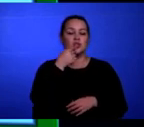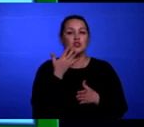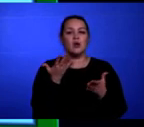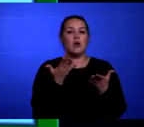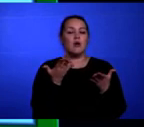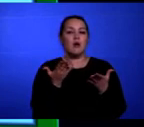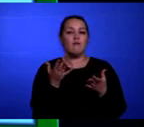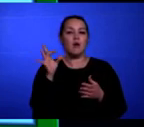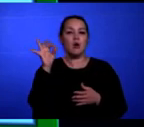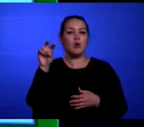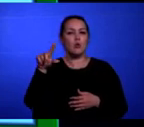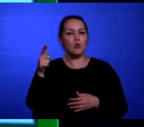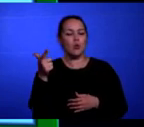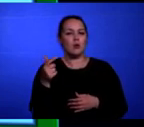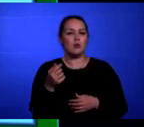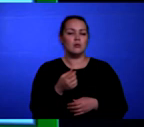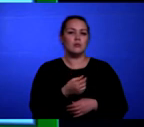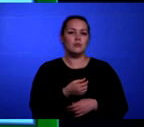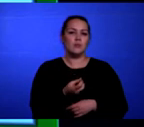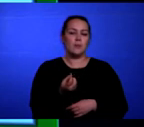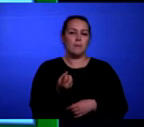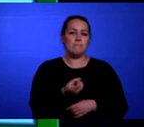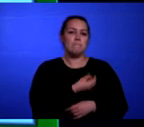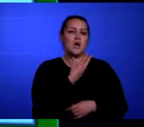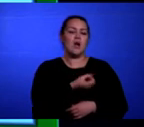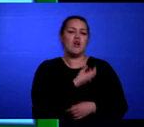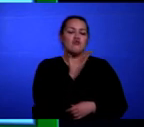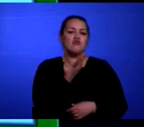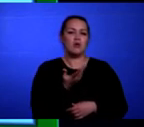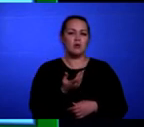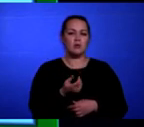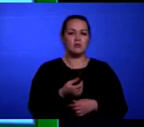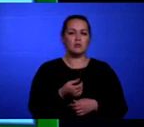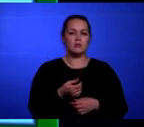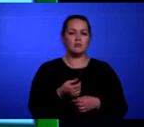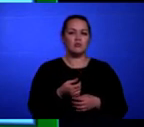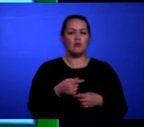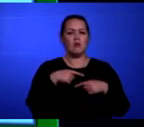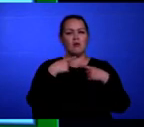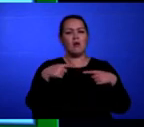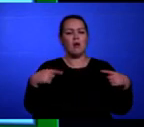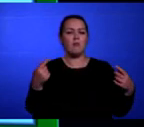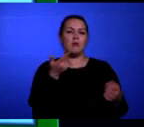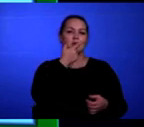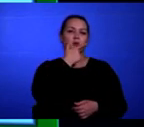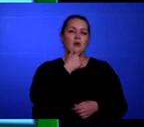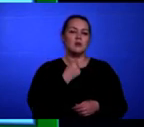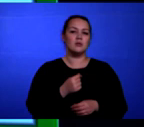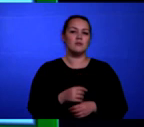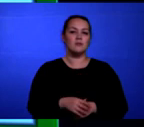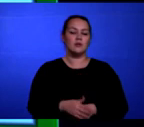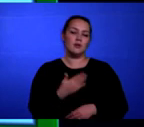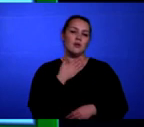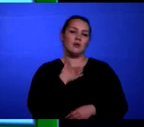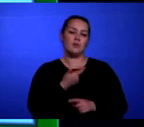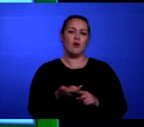синонимы обогащают нашу речь делает ее более разнообразны и красивой и мне бы очень